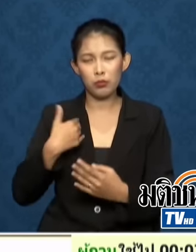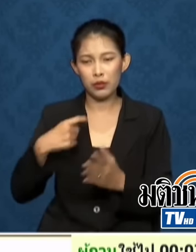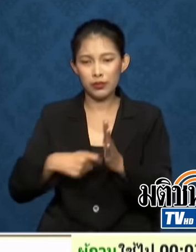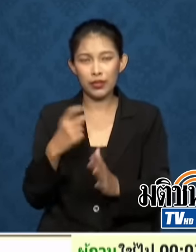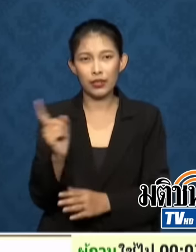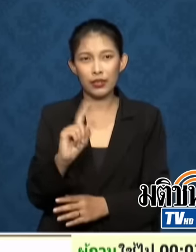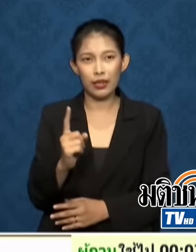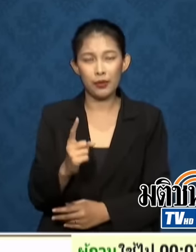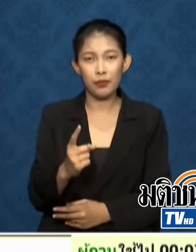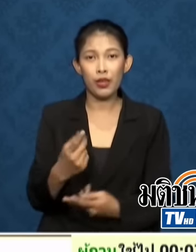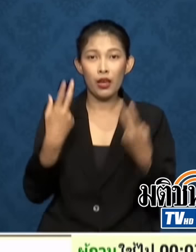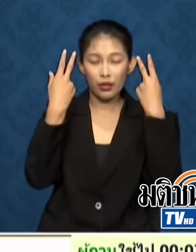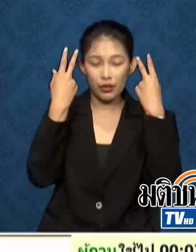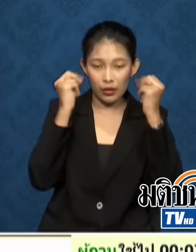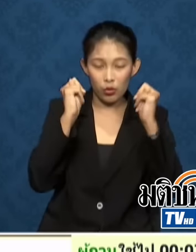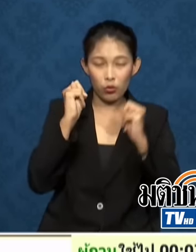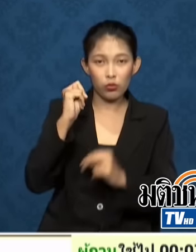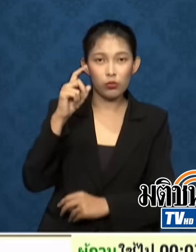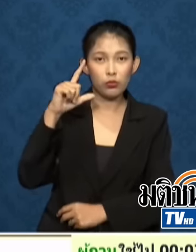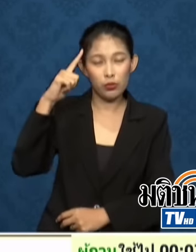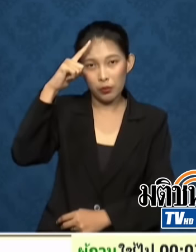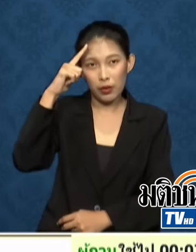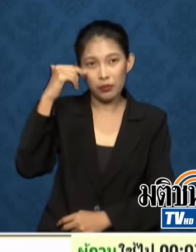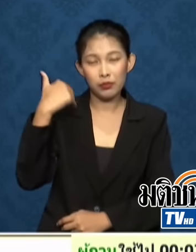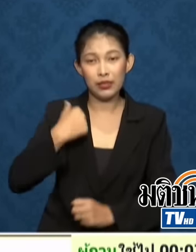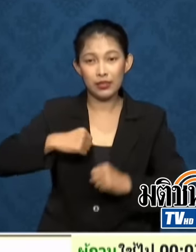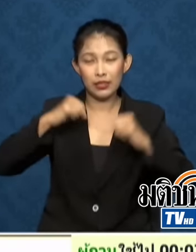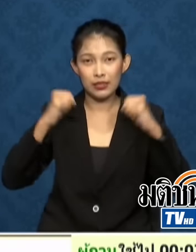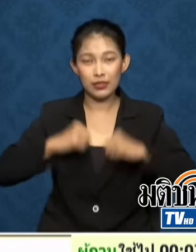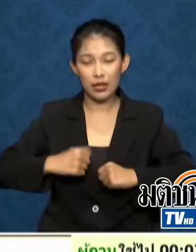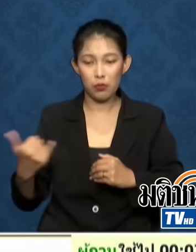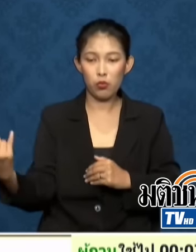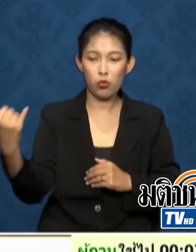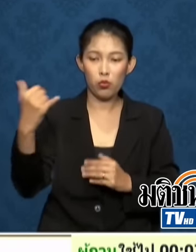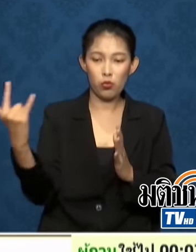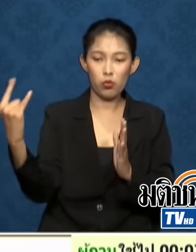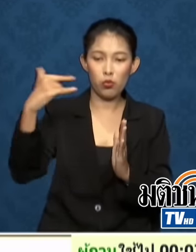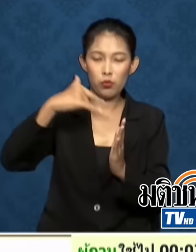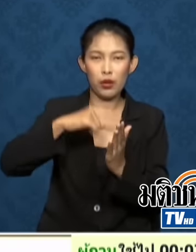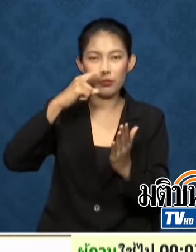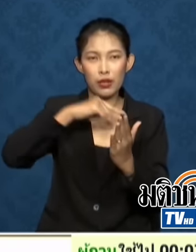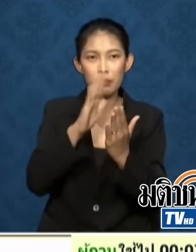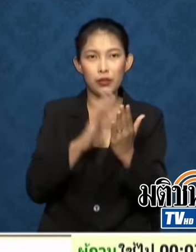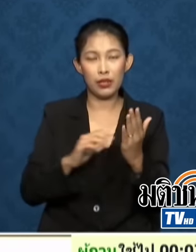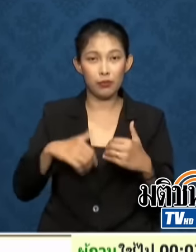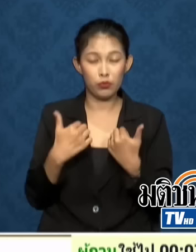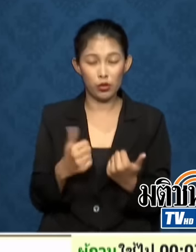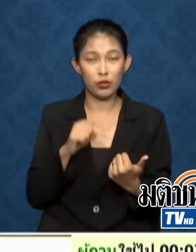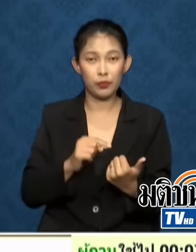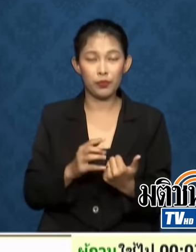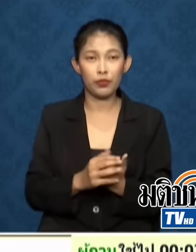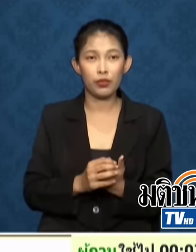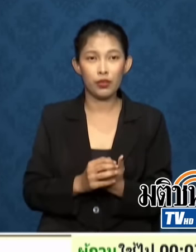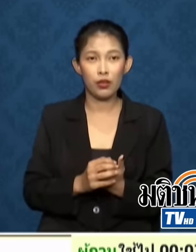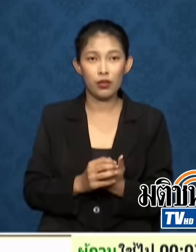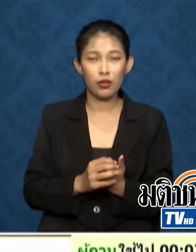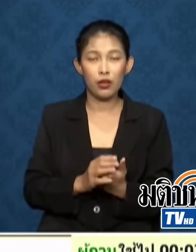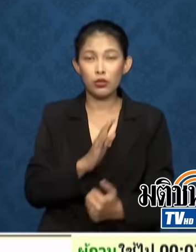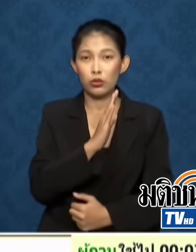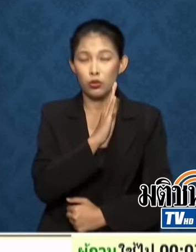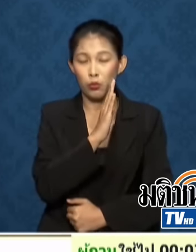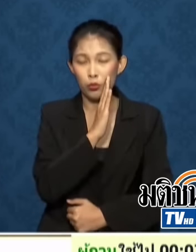ท่านอดีตนายกทักษิณท่านตัดสินใจเข้ามาแล้วในสถานการณ์ตอนนั้นถ้